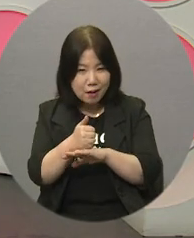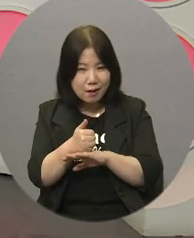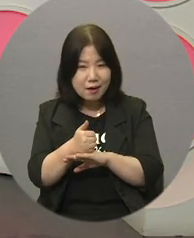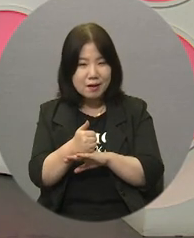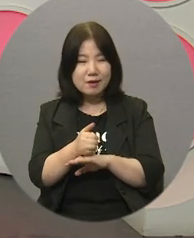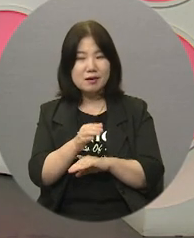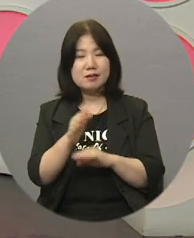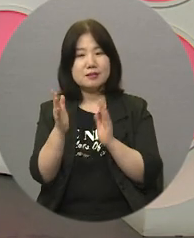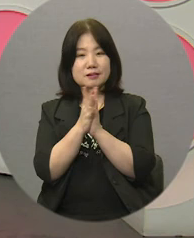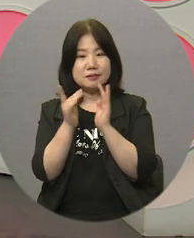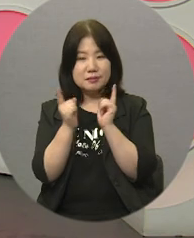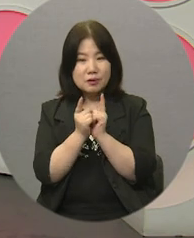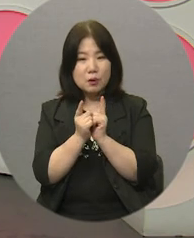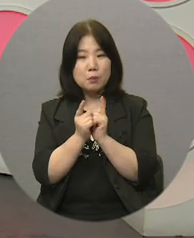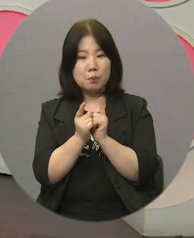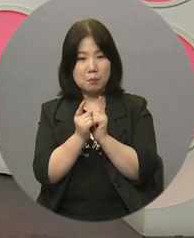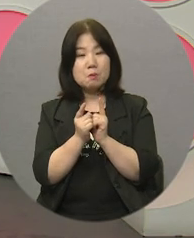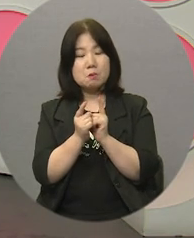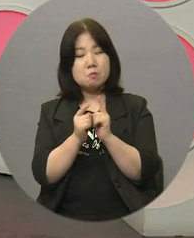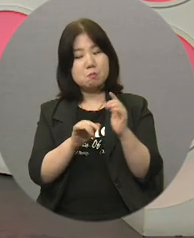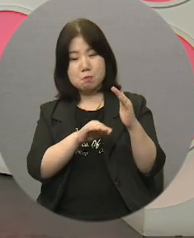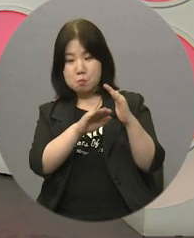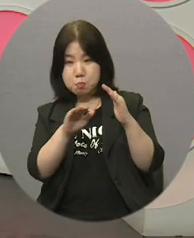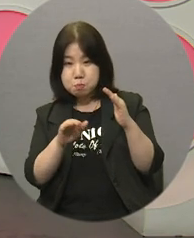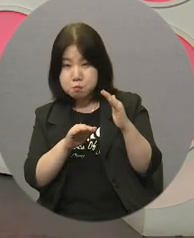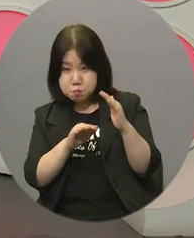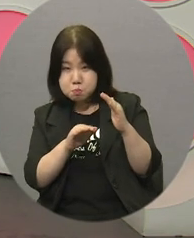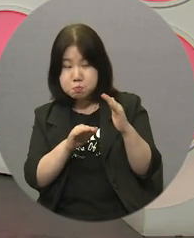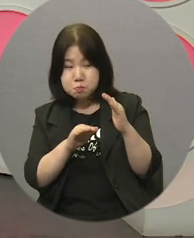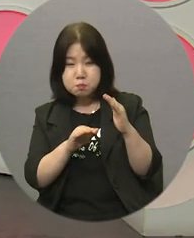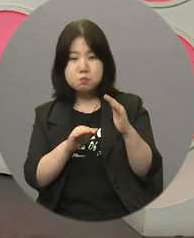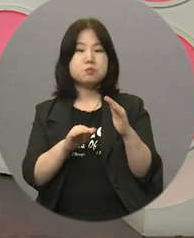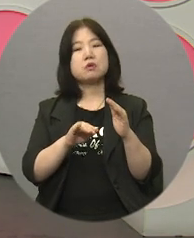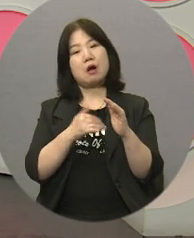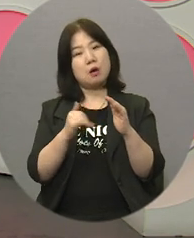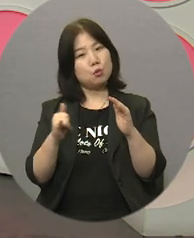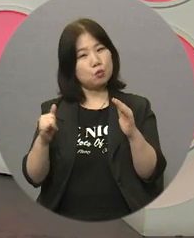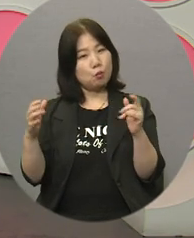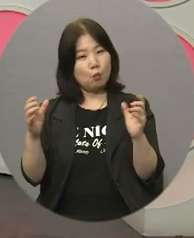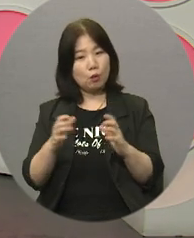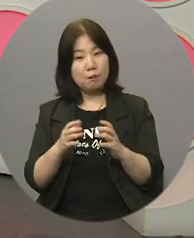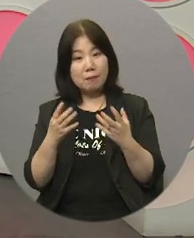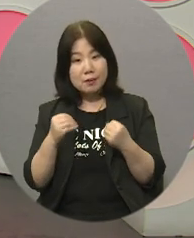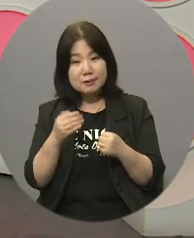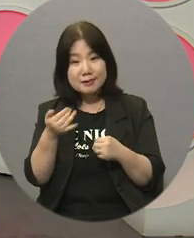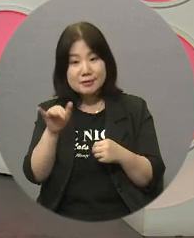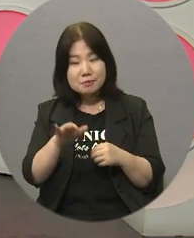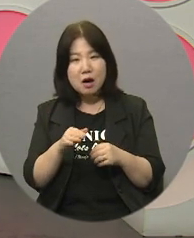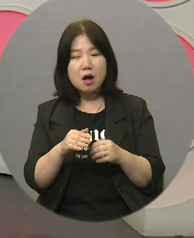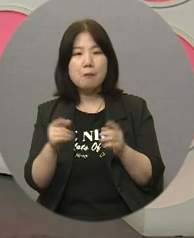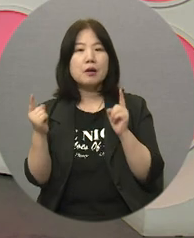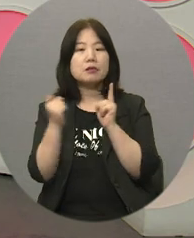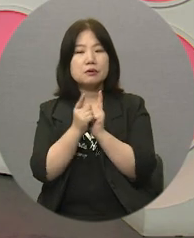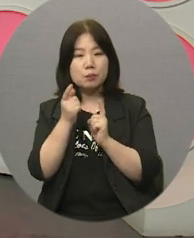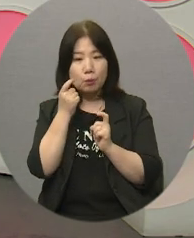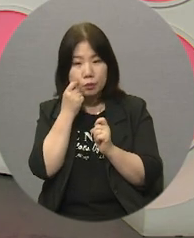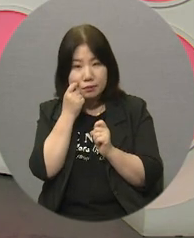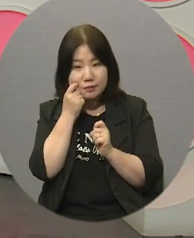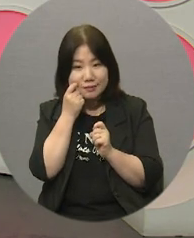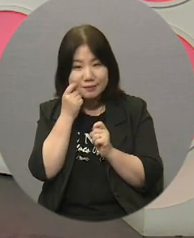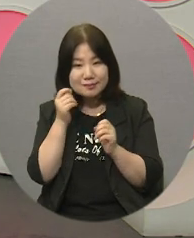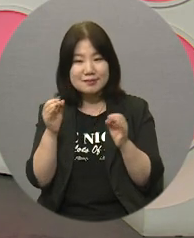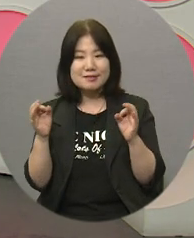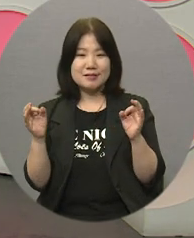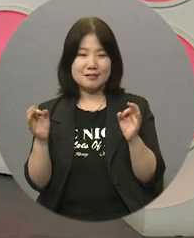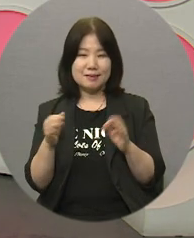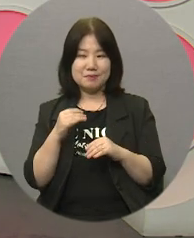진짜 직접 만나고 물론 가정의 달이라 많은 분들 그 가족끼리 모임도 많이 하셨고 하셨겠지만 못하신 분들은 진짜